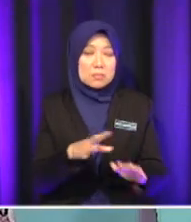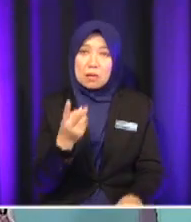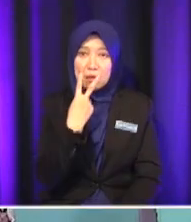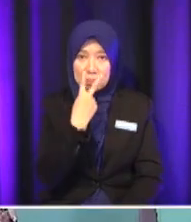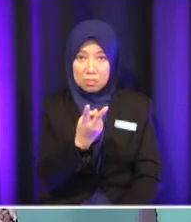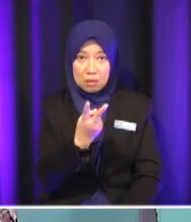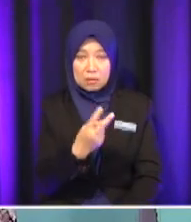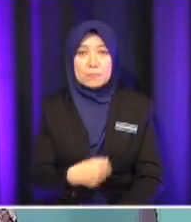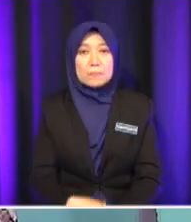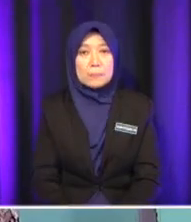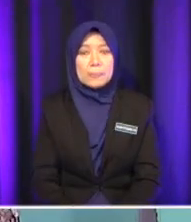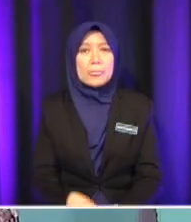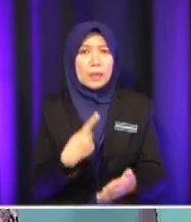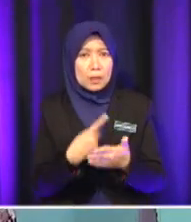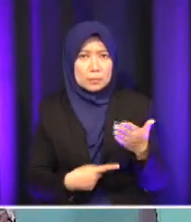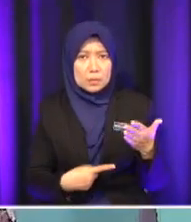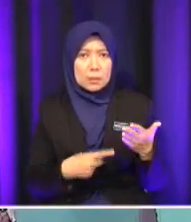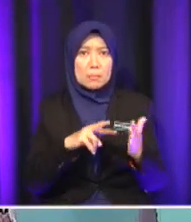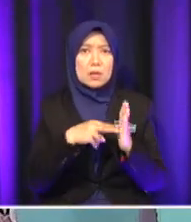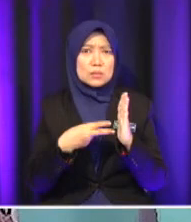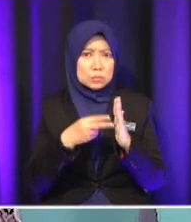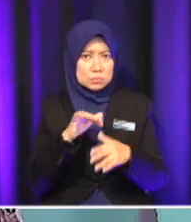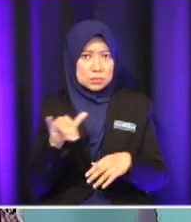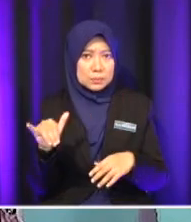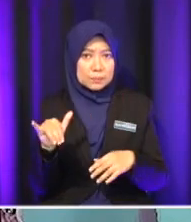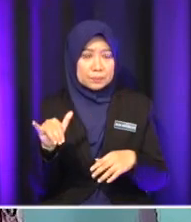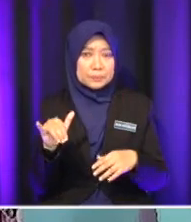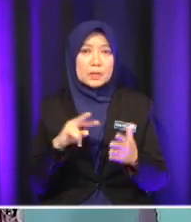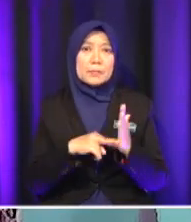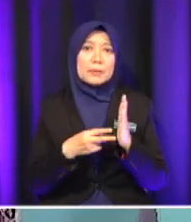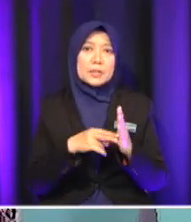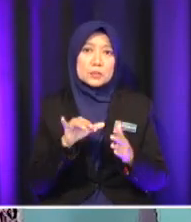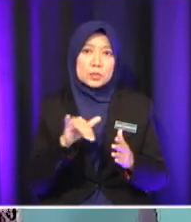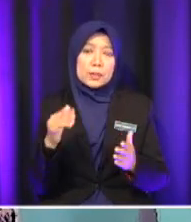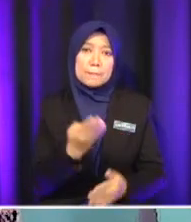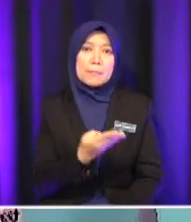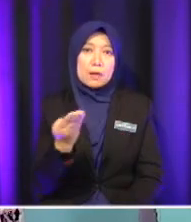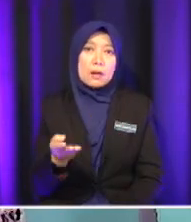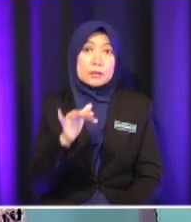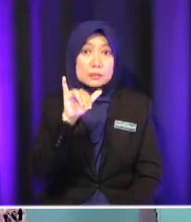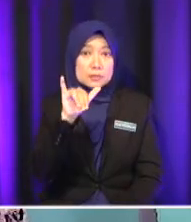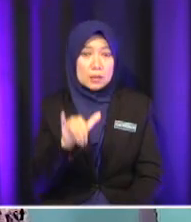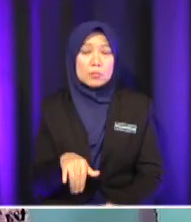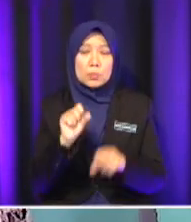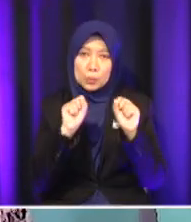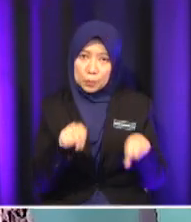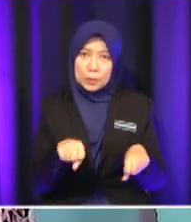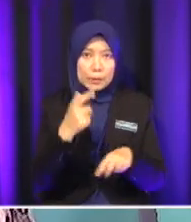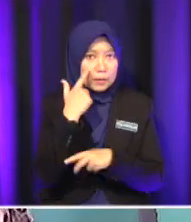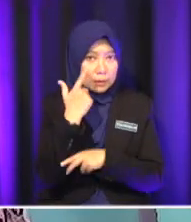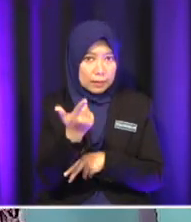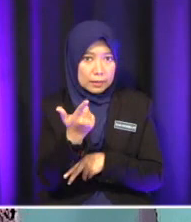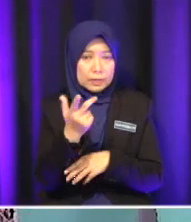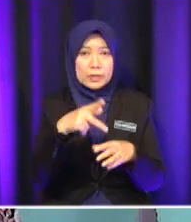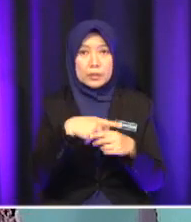Apa yang dimaksudkan export barang nampak ekspor barang nampak ialah barang nyate yang dikeluarkan